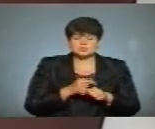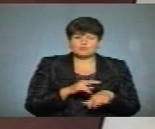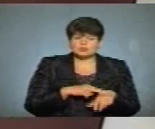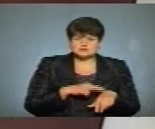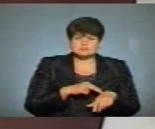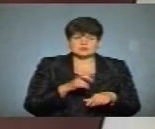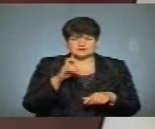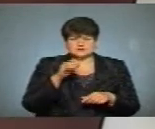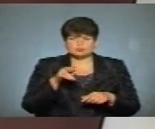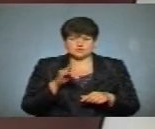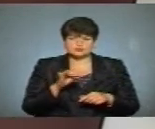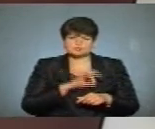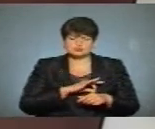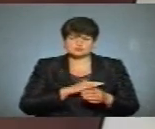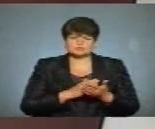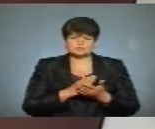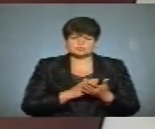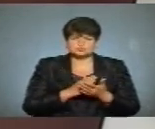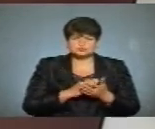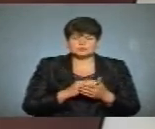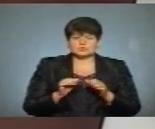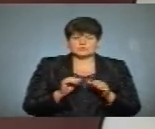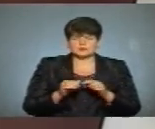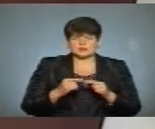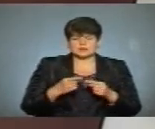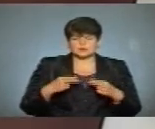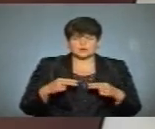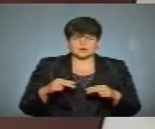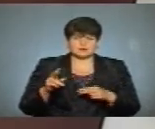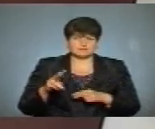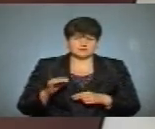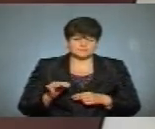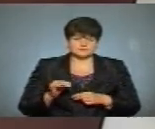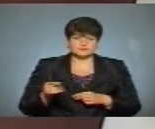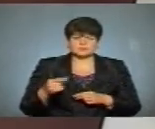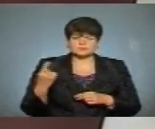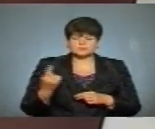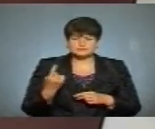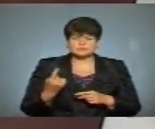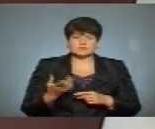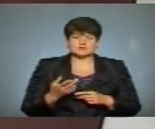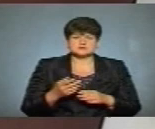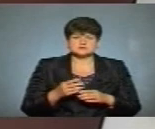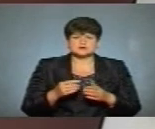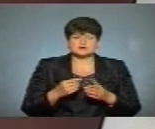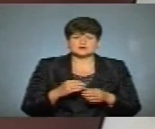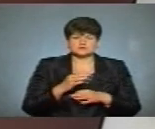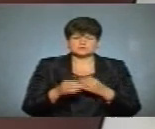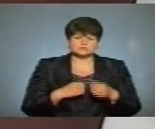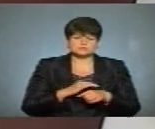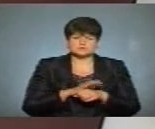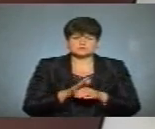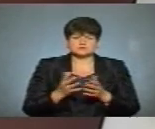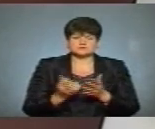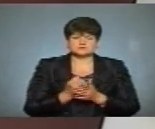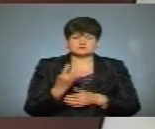працівники Держпродспоживслужби та управління торгівлі. На Тернопільщині за добу коронавірус підтвердили в 40 людей.